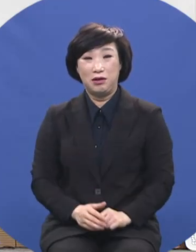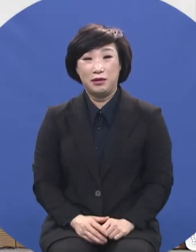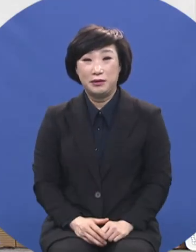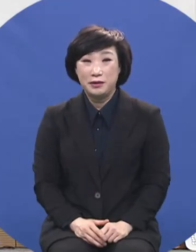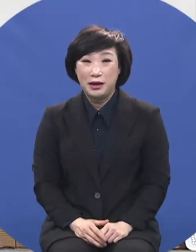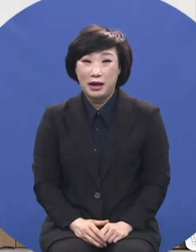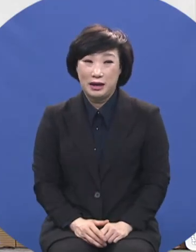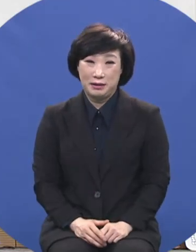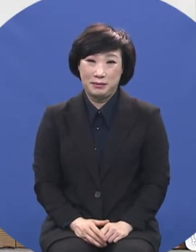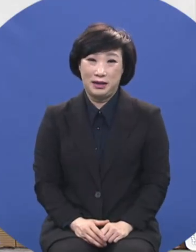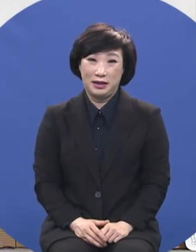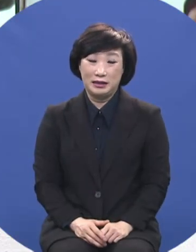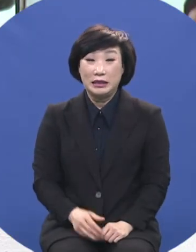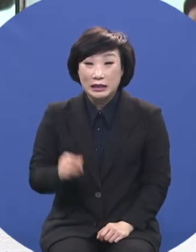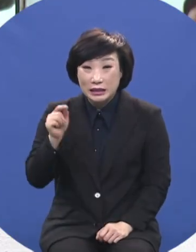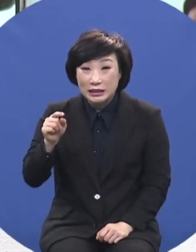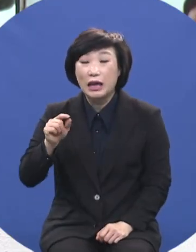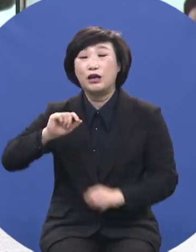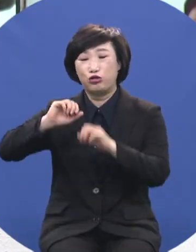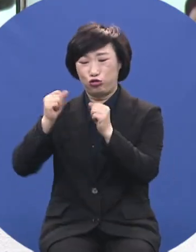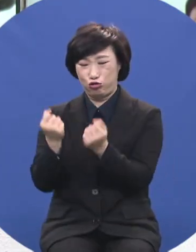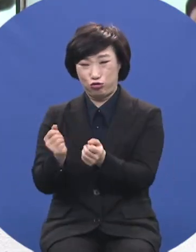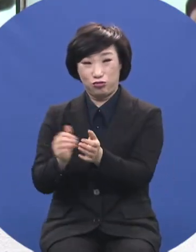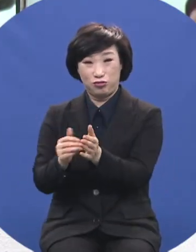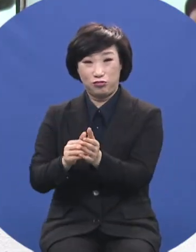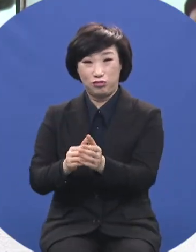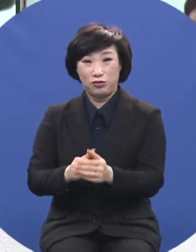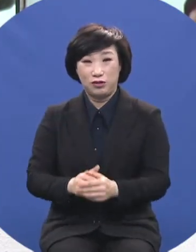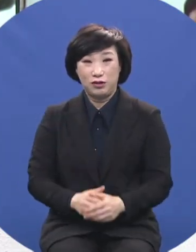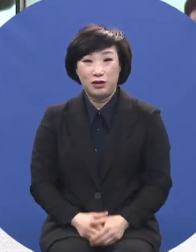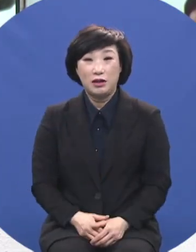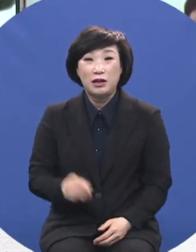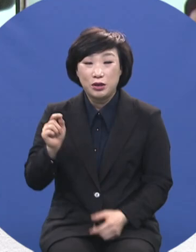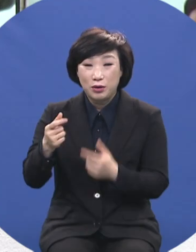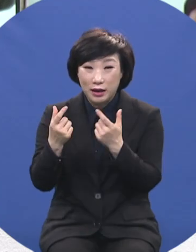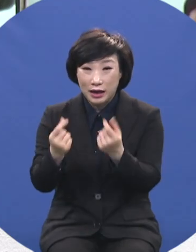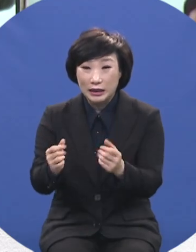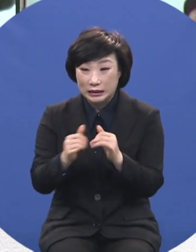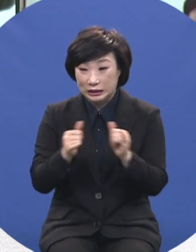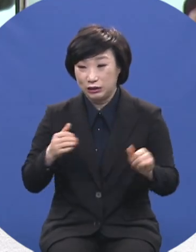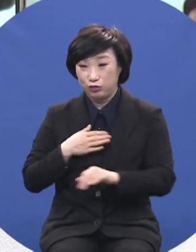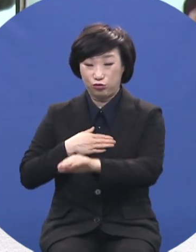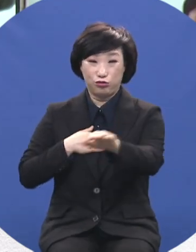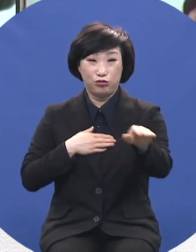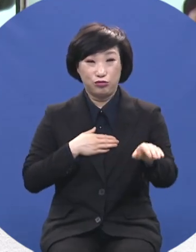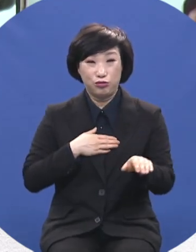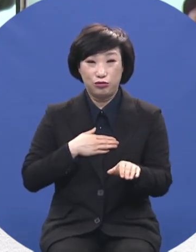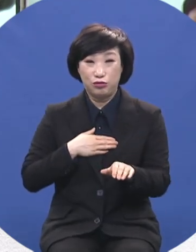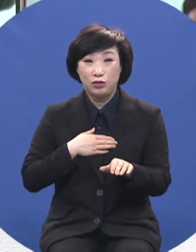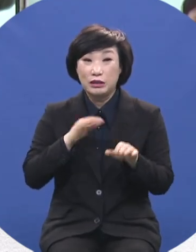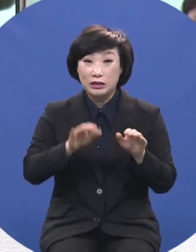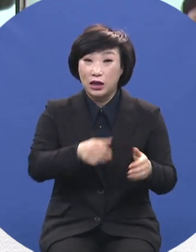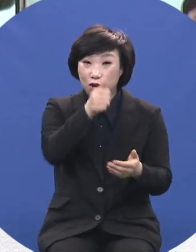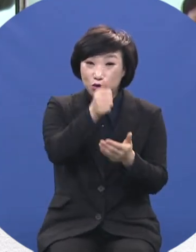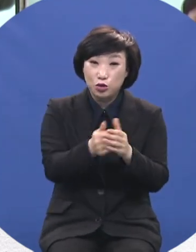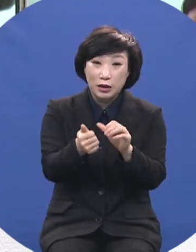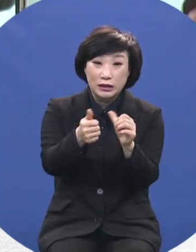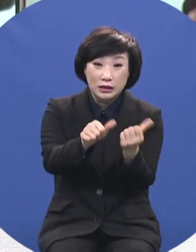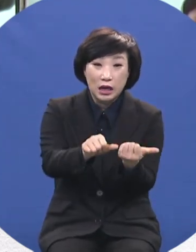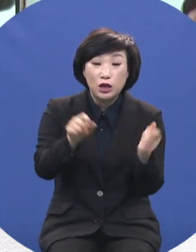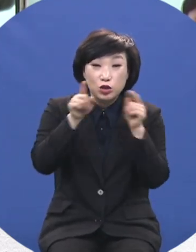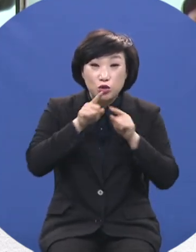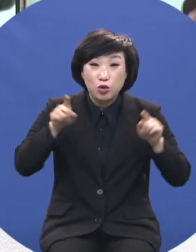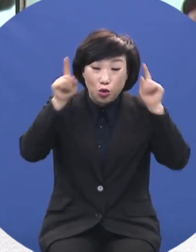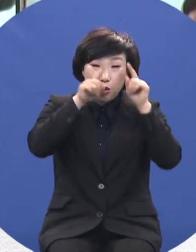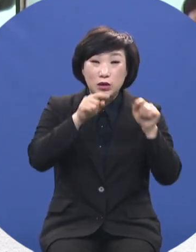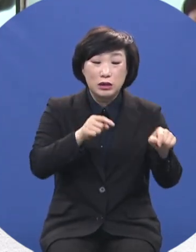겁니다. 그것이 순종의 작품이에요. 이와 같은 인류를 죄와 사망과